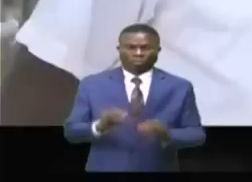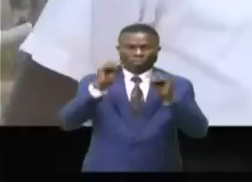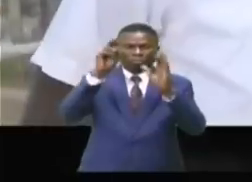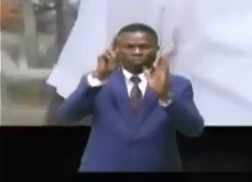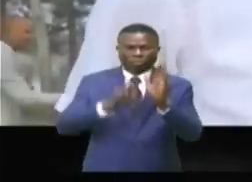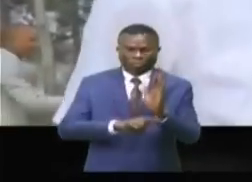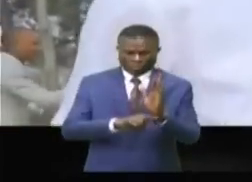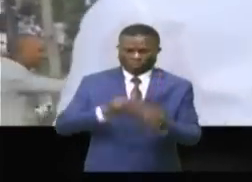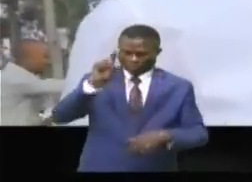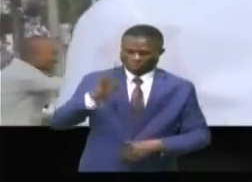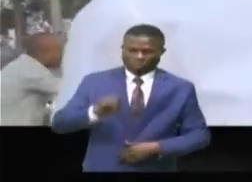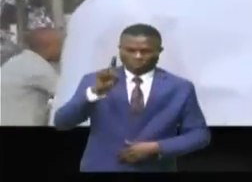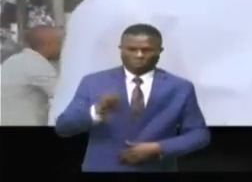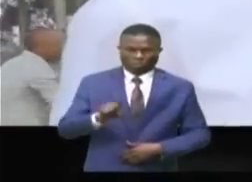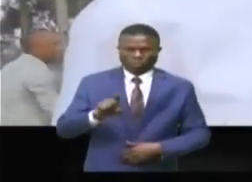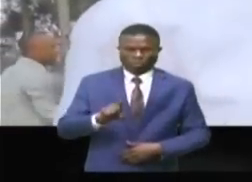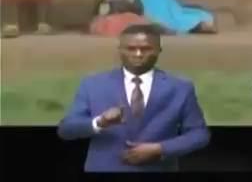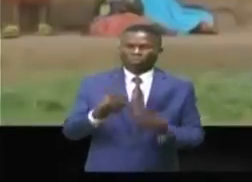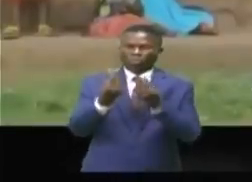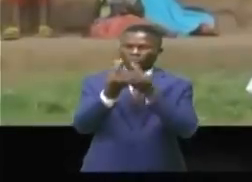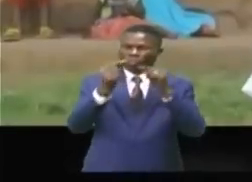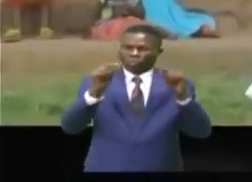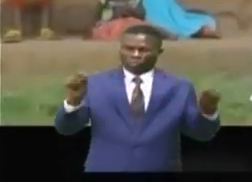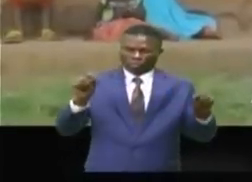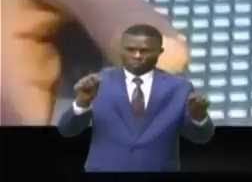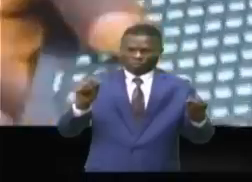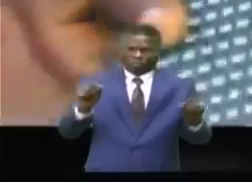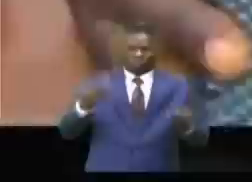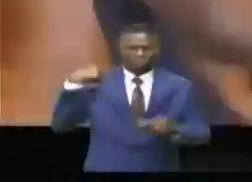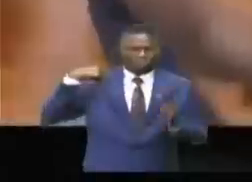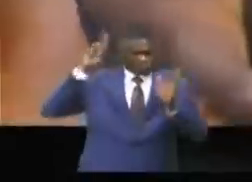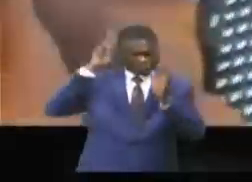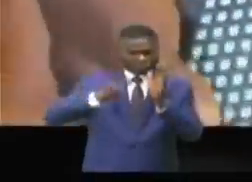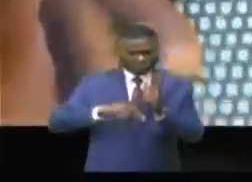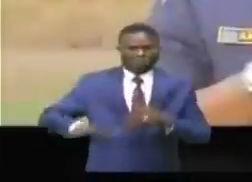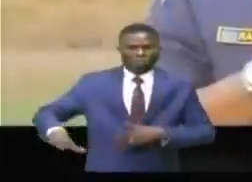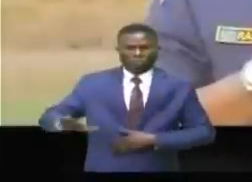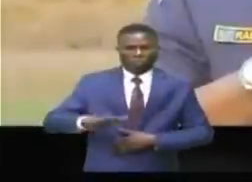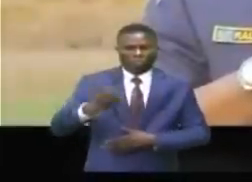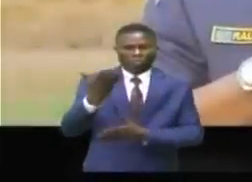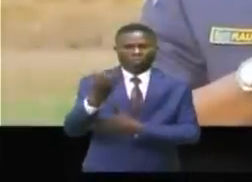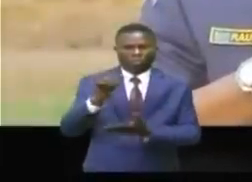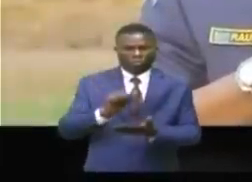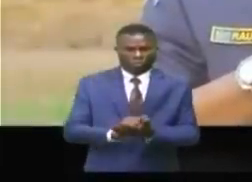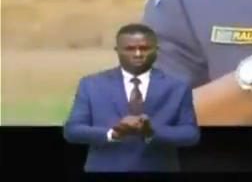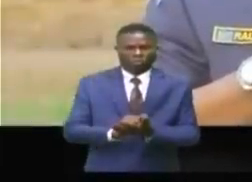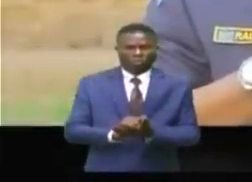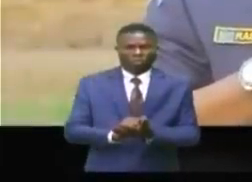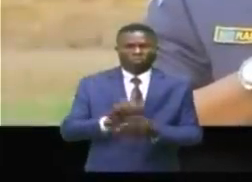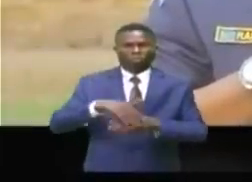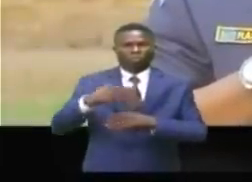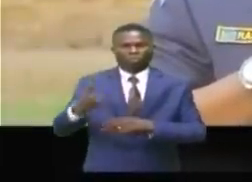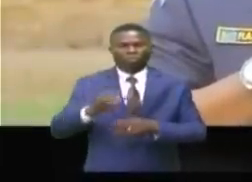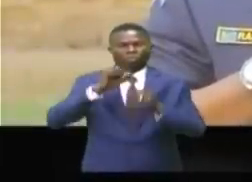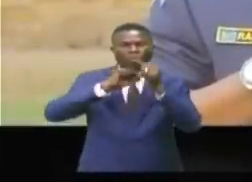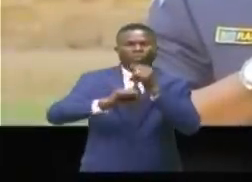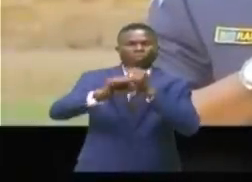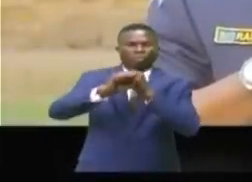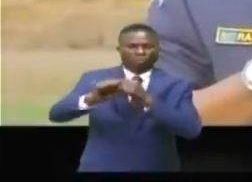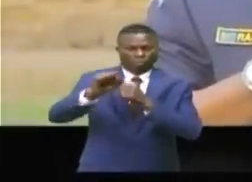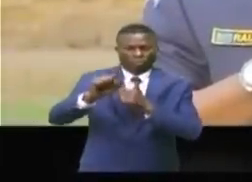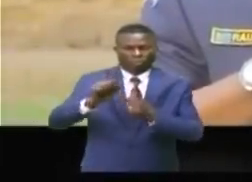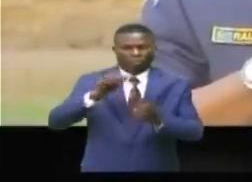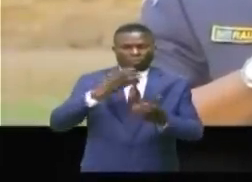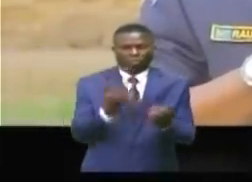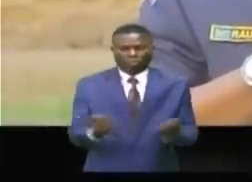étant obligatoire et gratuit tel qu'institué par le gouvernement de la République. Et donc, après cette campagne de